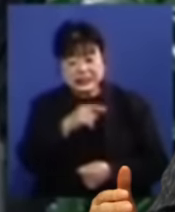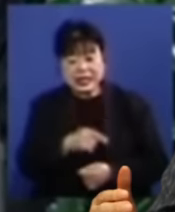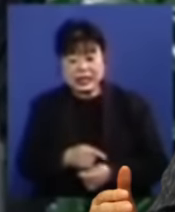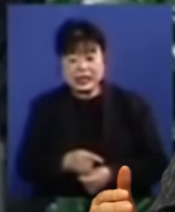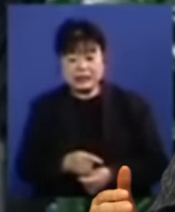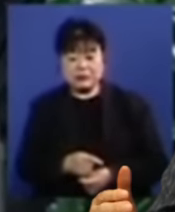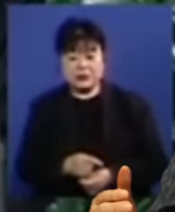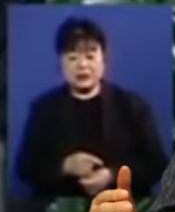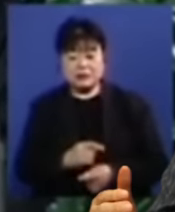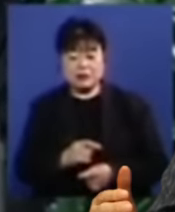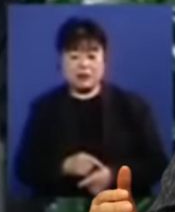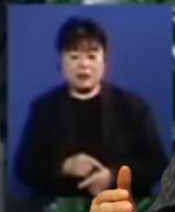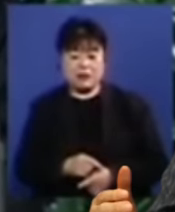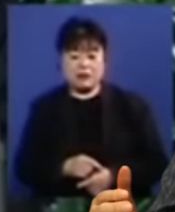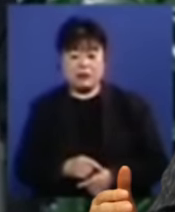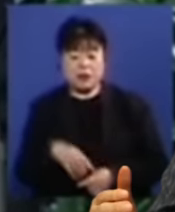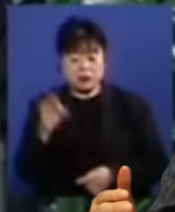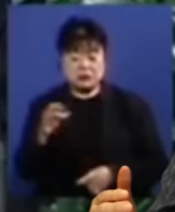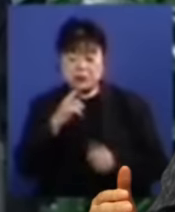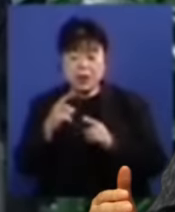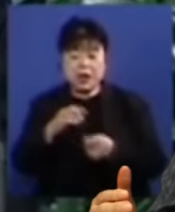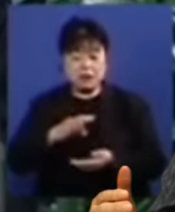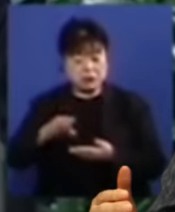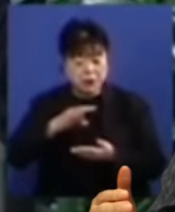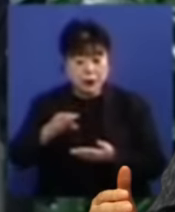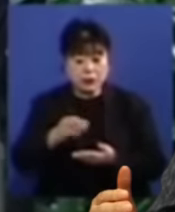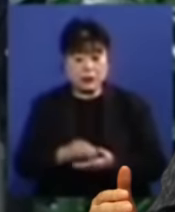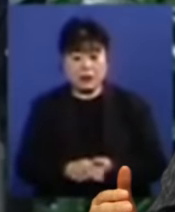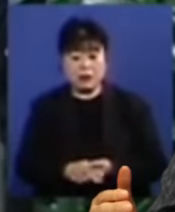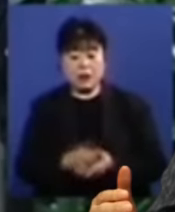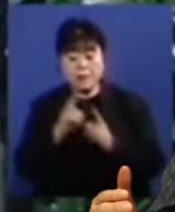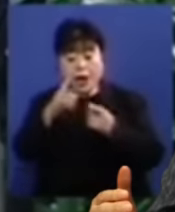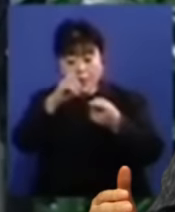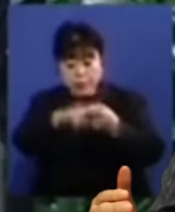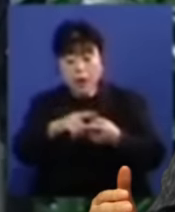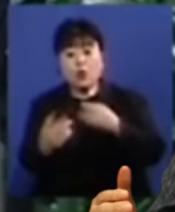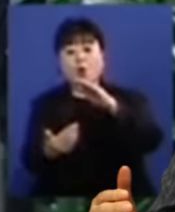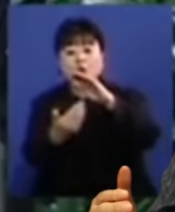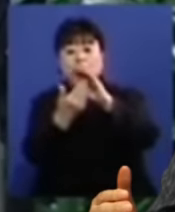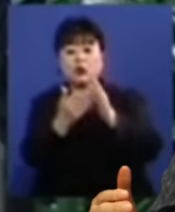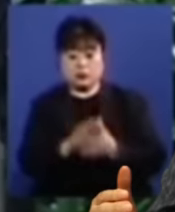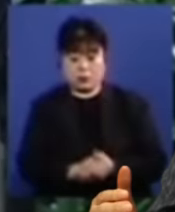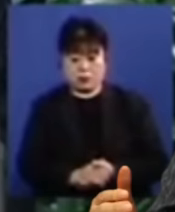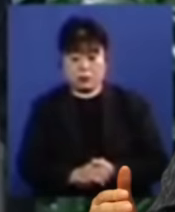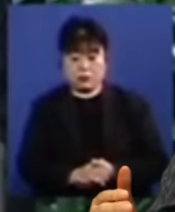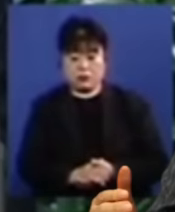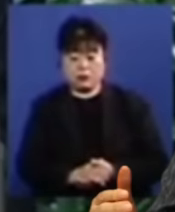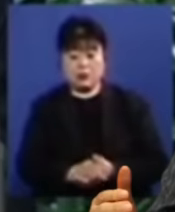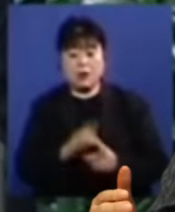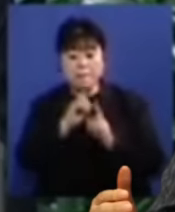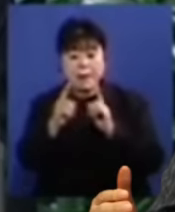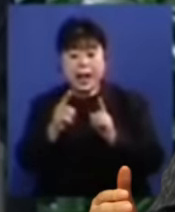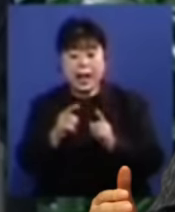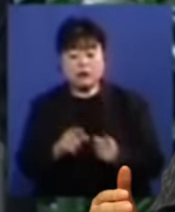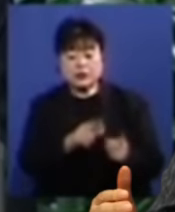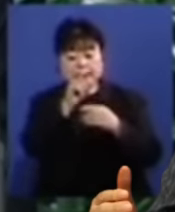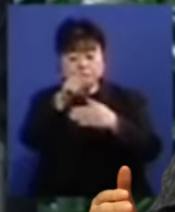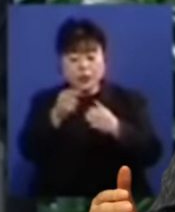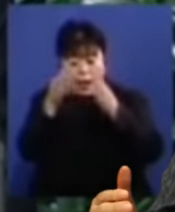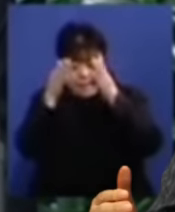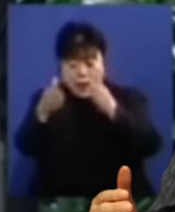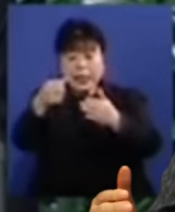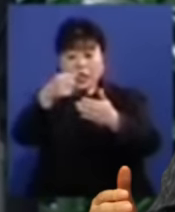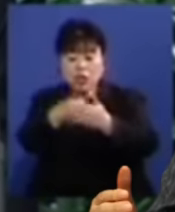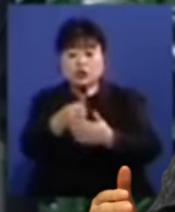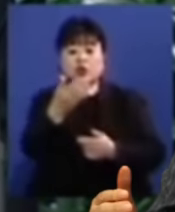말로 자꾸 말하지만은 말하는 대로 돼요. 말은 우리의 삶의 방향을